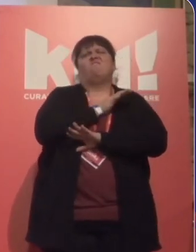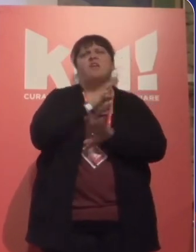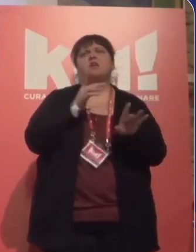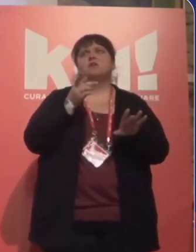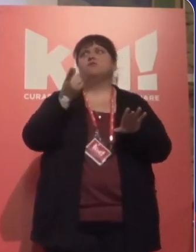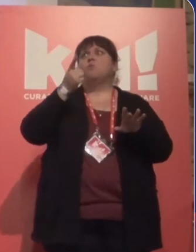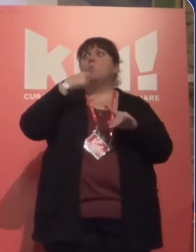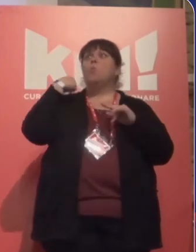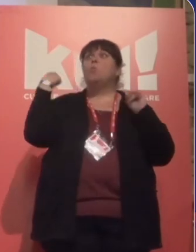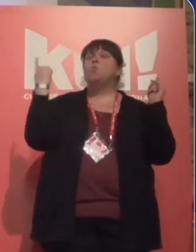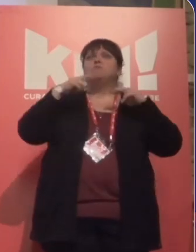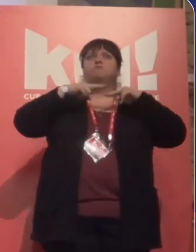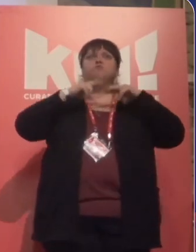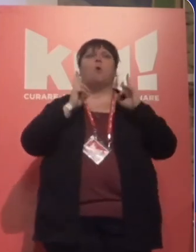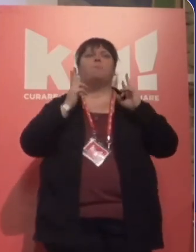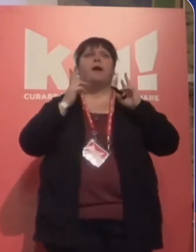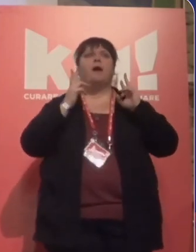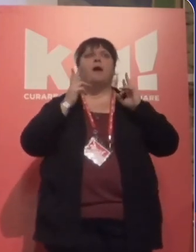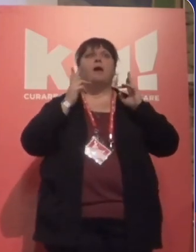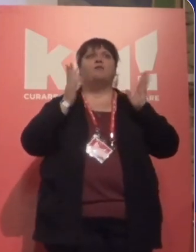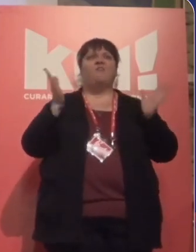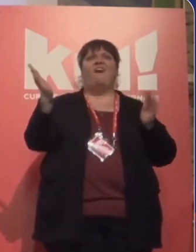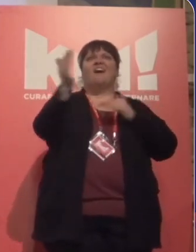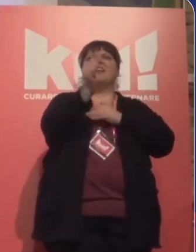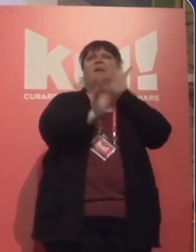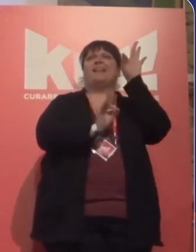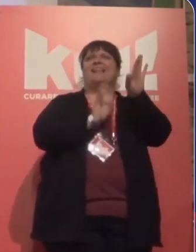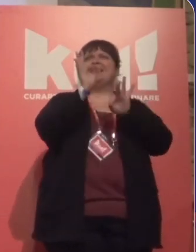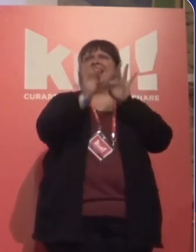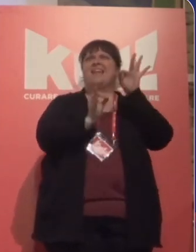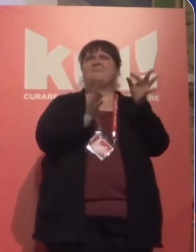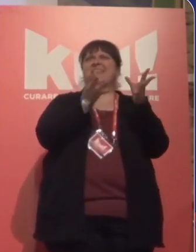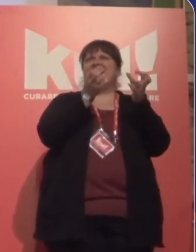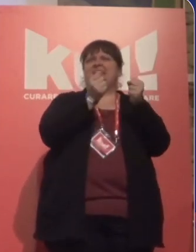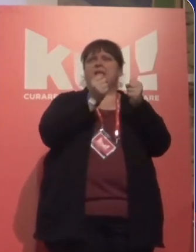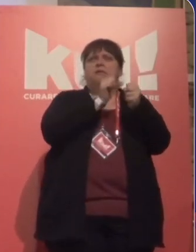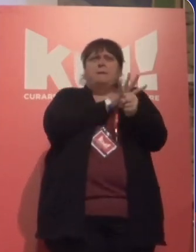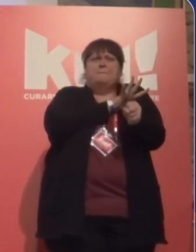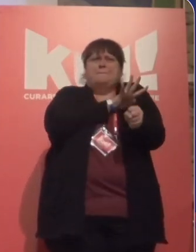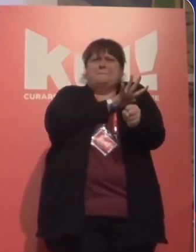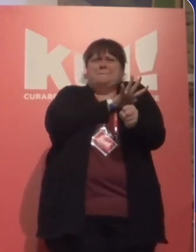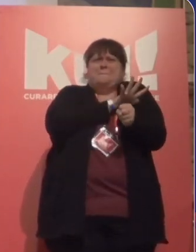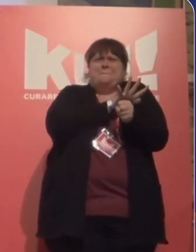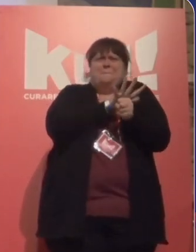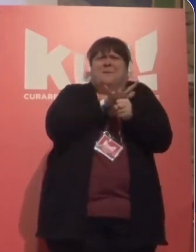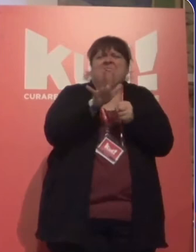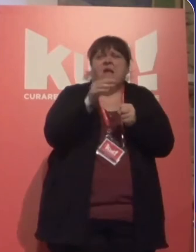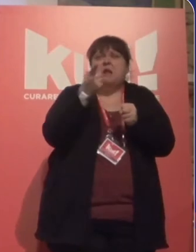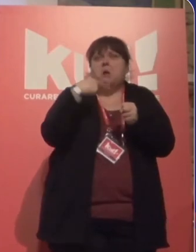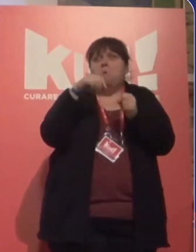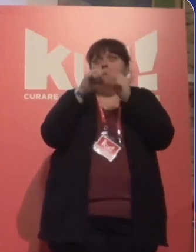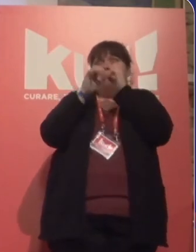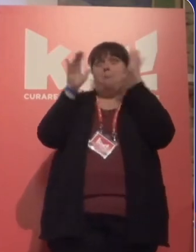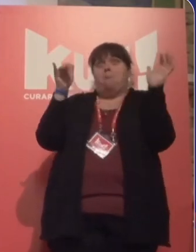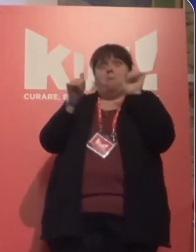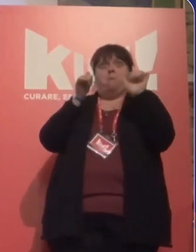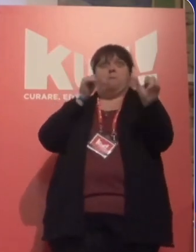intensive intasate un concetto che non ci pareva immaginabile